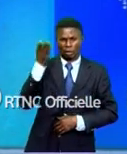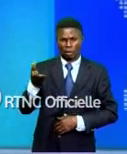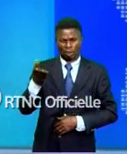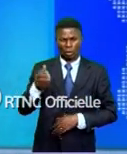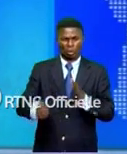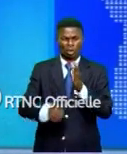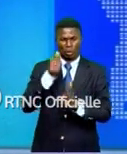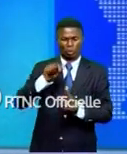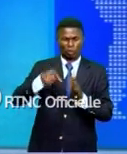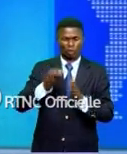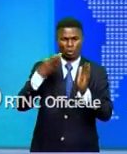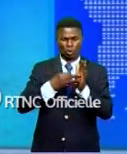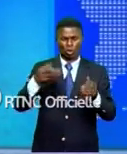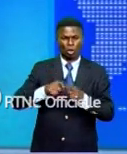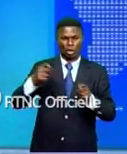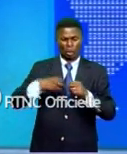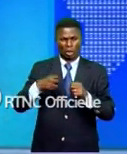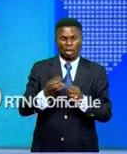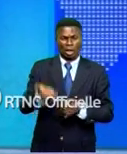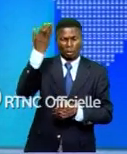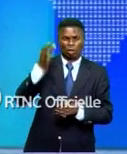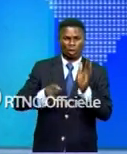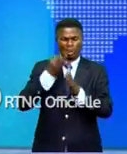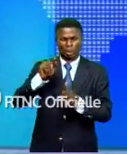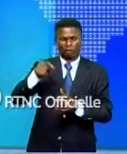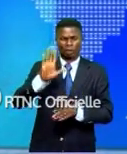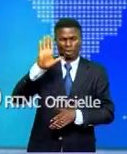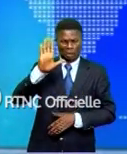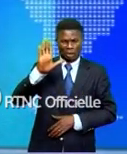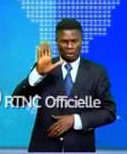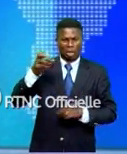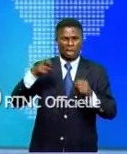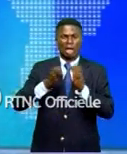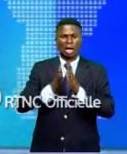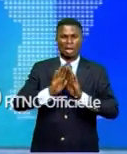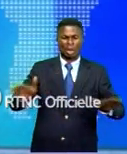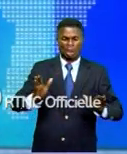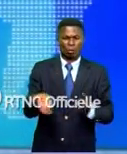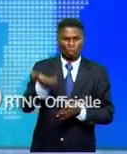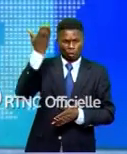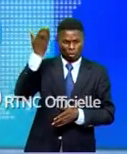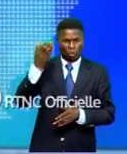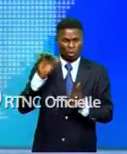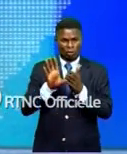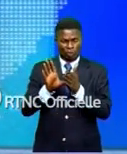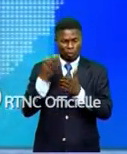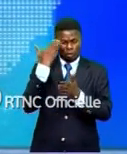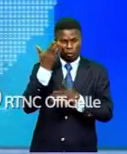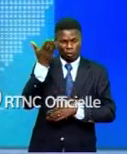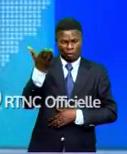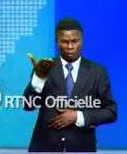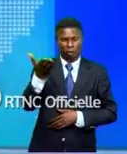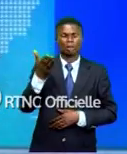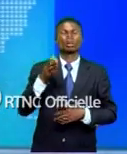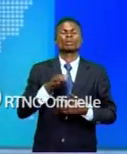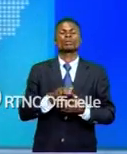De 11,8 MW à 13,5 MW, une capacité annonce. Yvette Makuntima dans ses